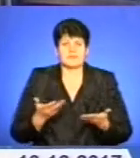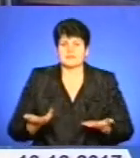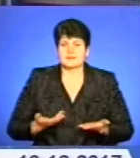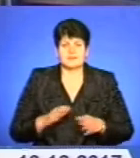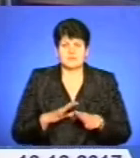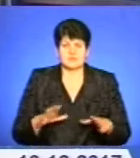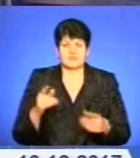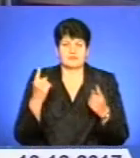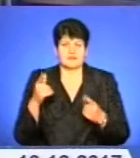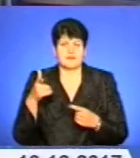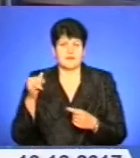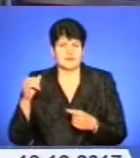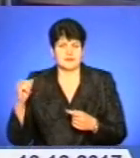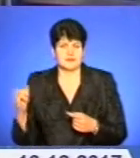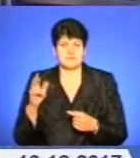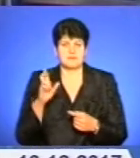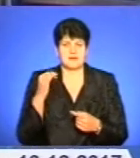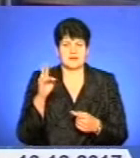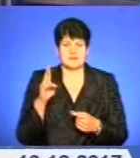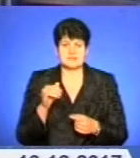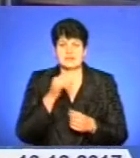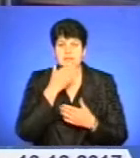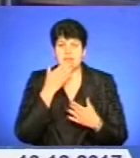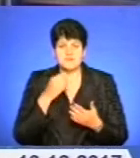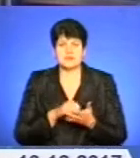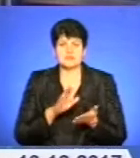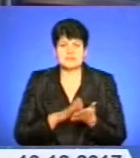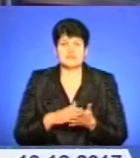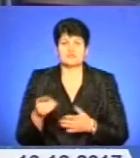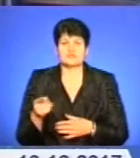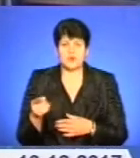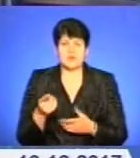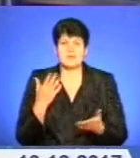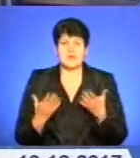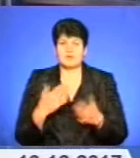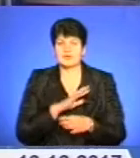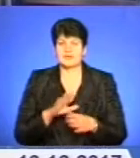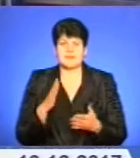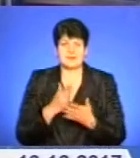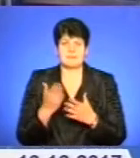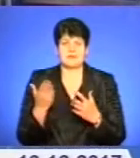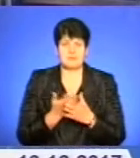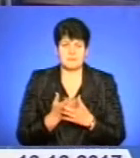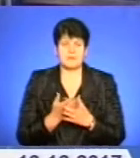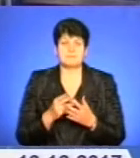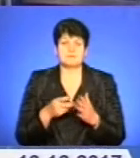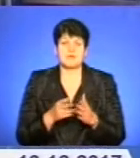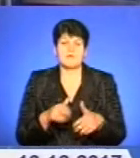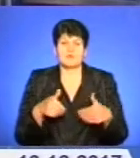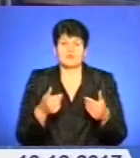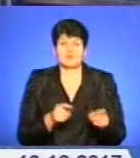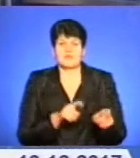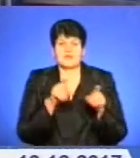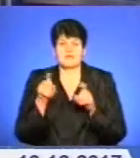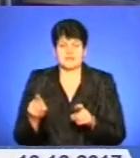у Великогаївській і Байковецькій громадах, не мають реєстрації у Тернополі або не є пільговиками, пропонують перевести дошкільнят